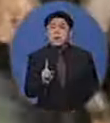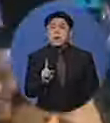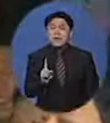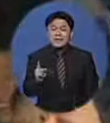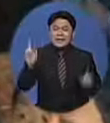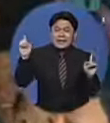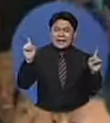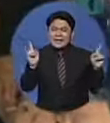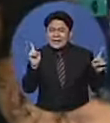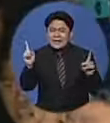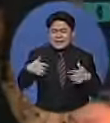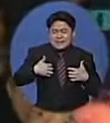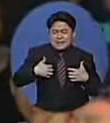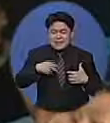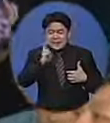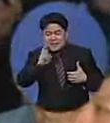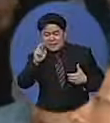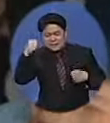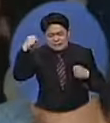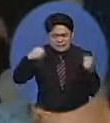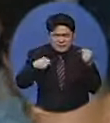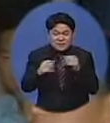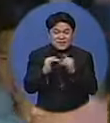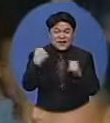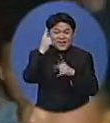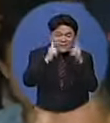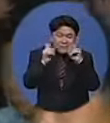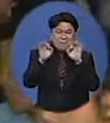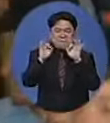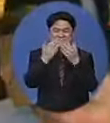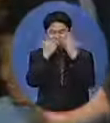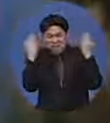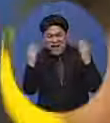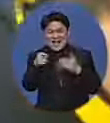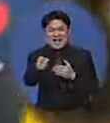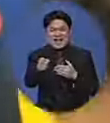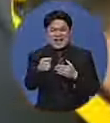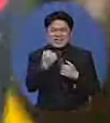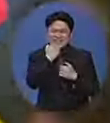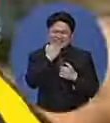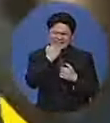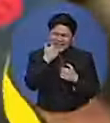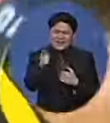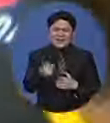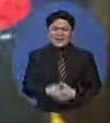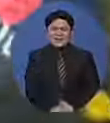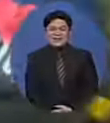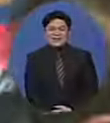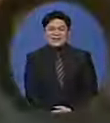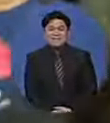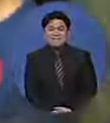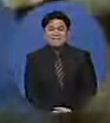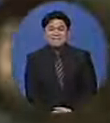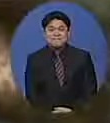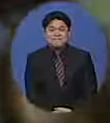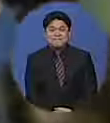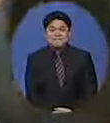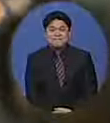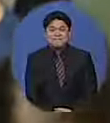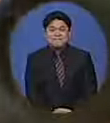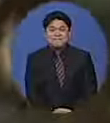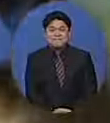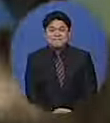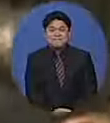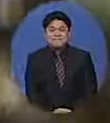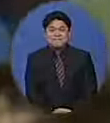신나는 음악에 모처럼 몸을 맡긴 이들의 표정에선 온종일 웃음이 묻어났습니다. 복지TV